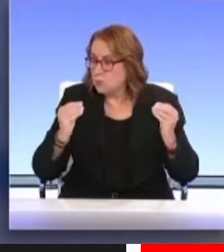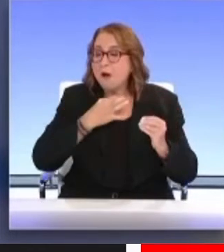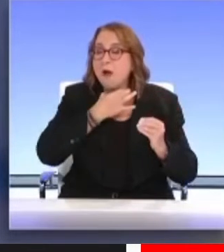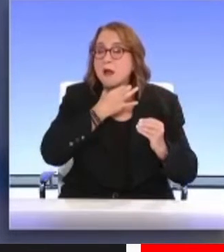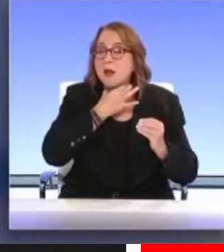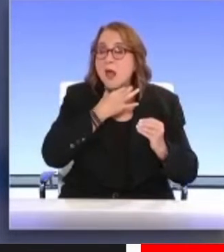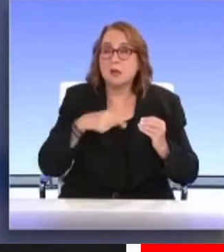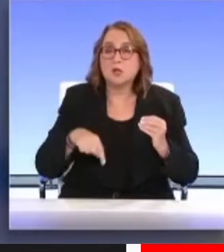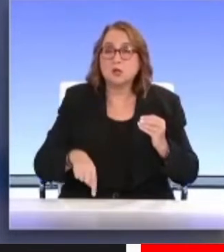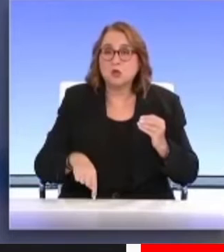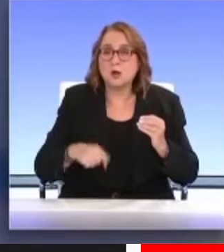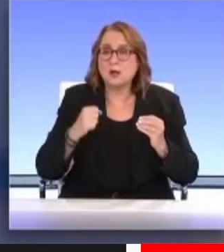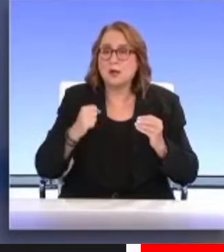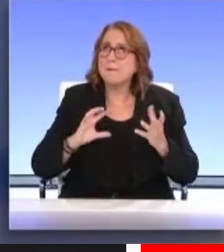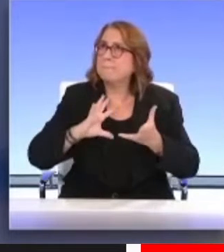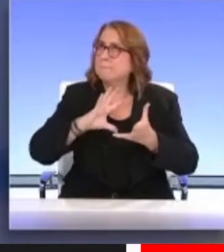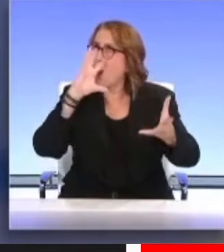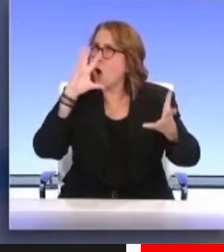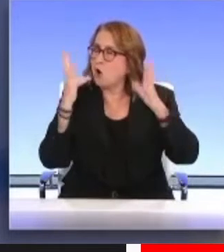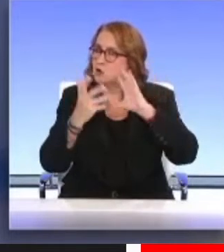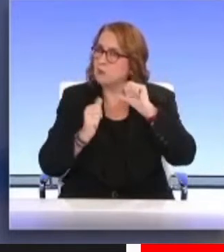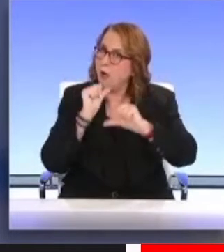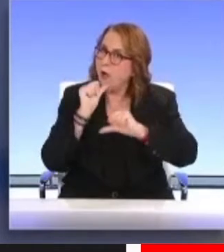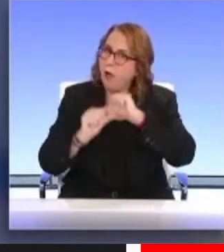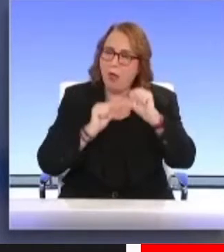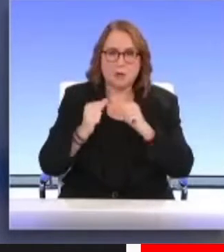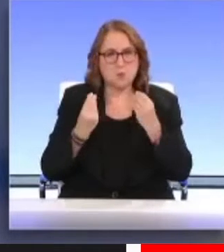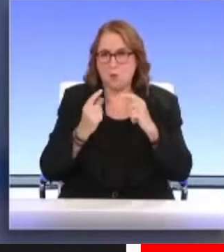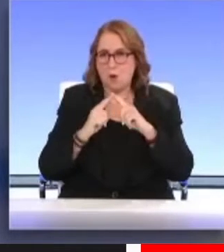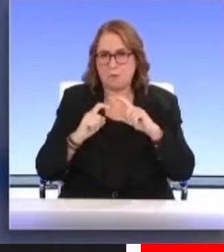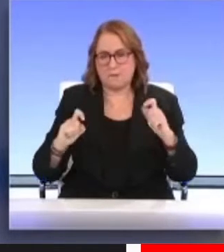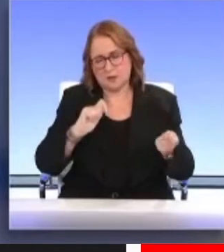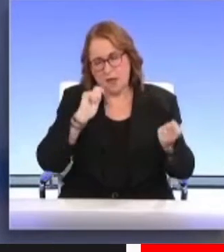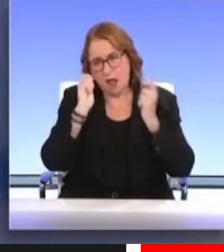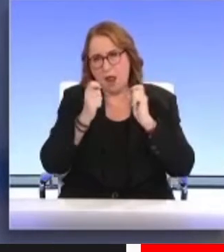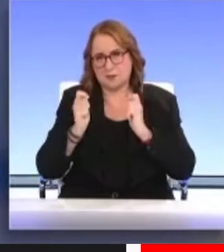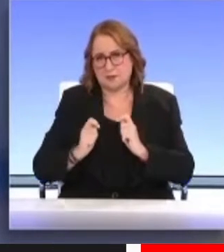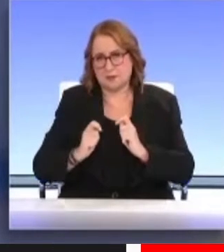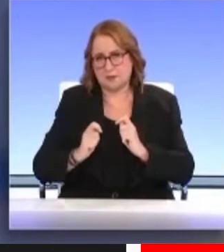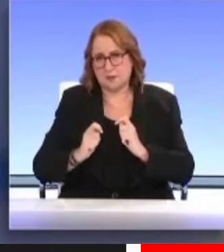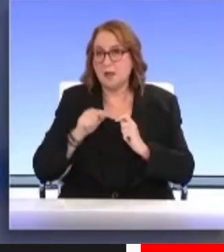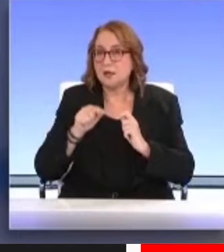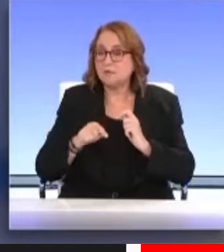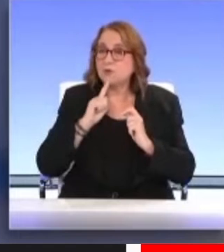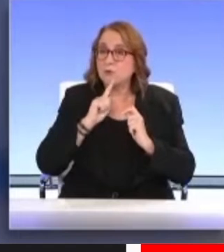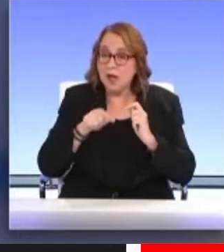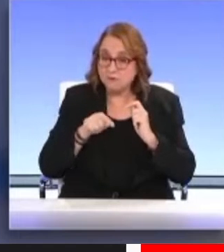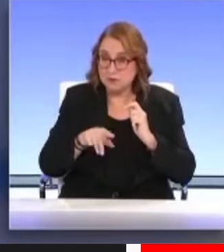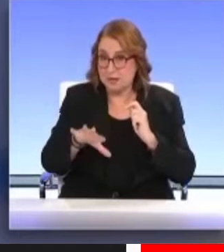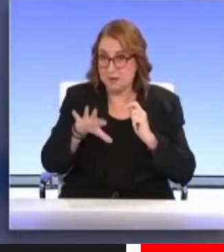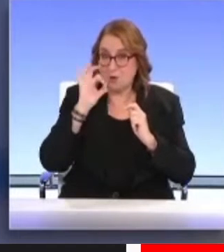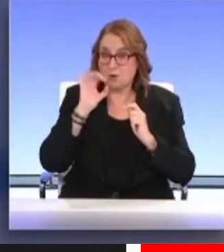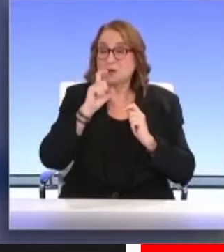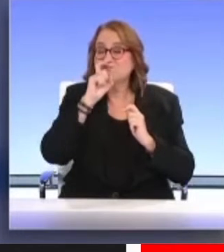αναδιατάξεις στην παγκόσμια σκακέρα. Είναι μια επιλογή που προφανώς προϋποθέτει νέους